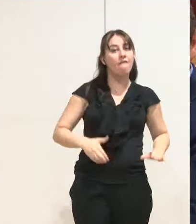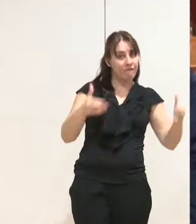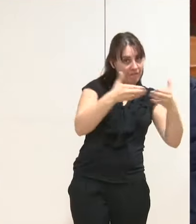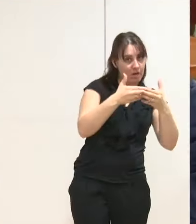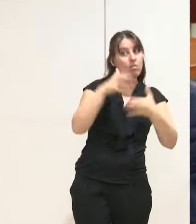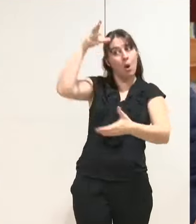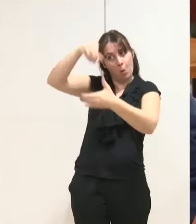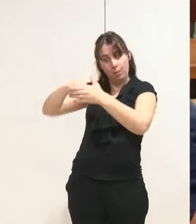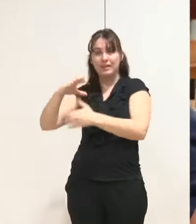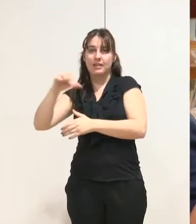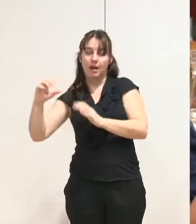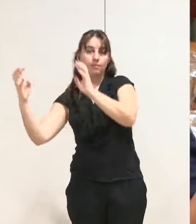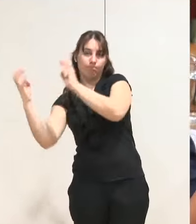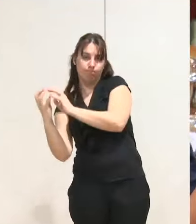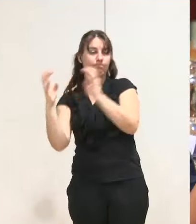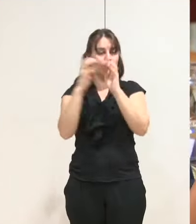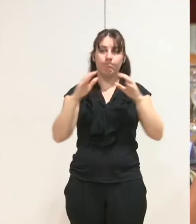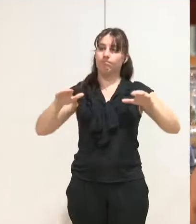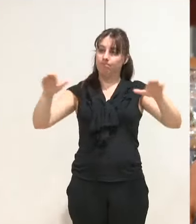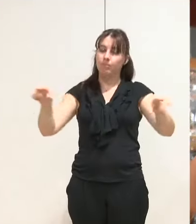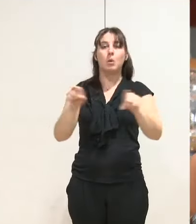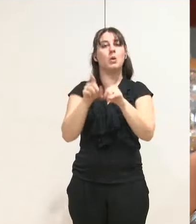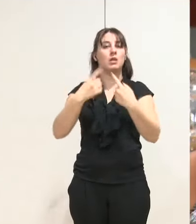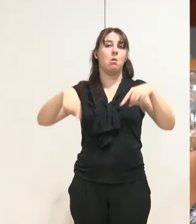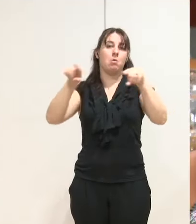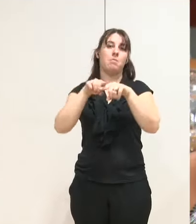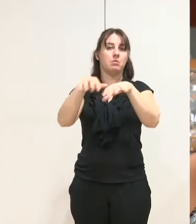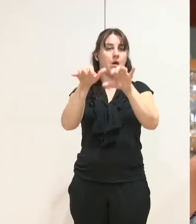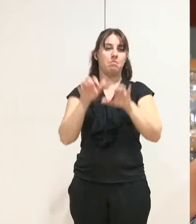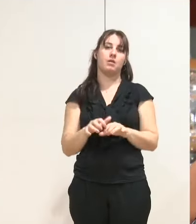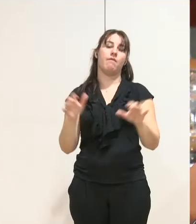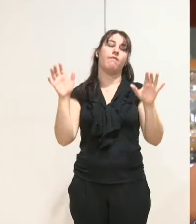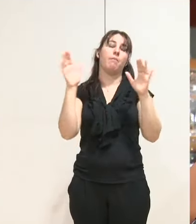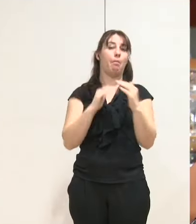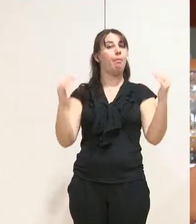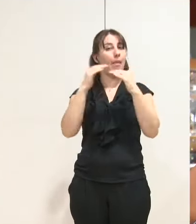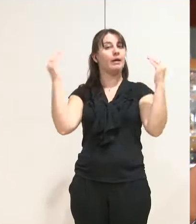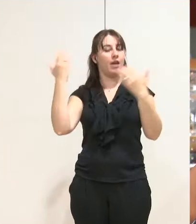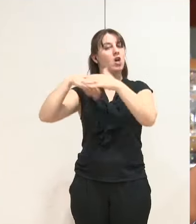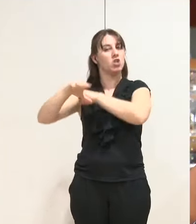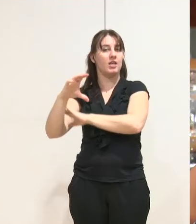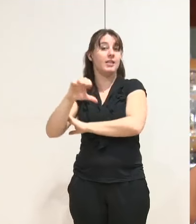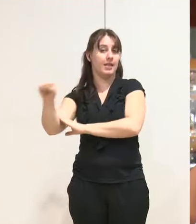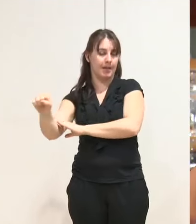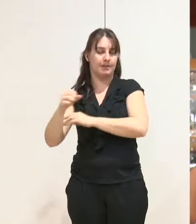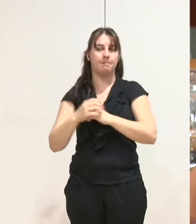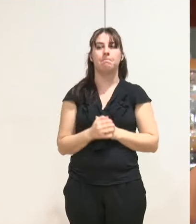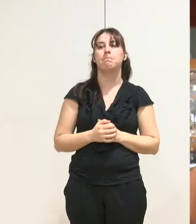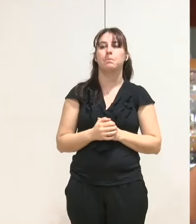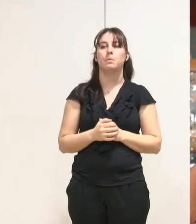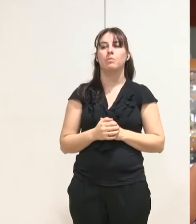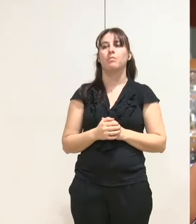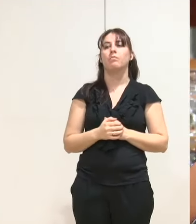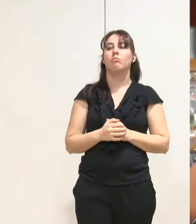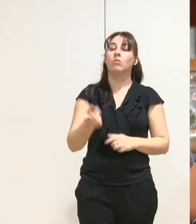CCS et d'une commission administrative paritaire également du côté CCAS d'un autre côté cette même